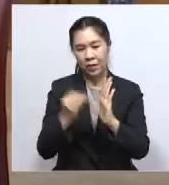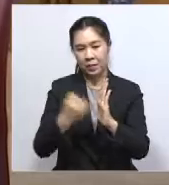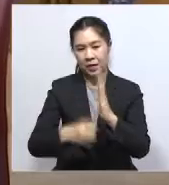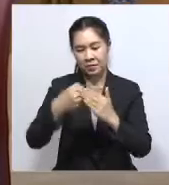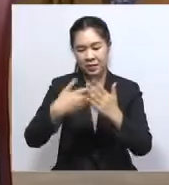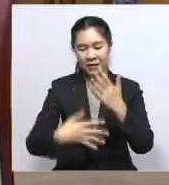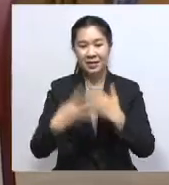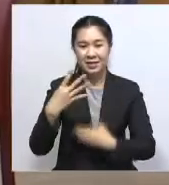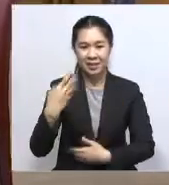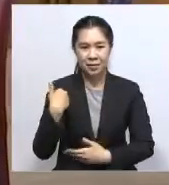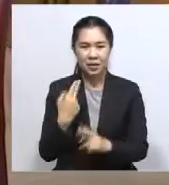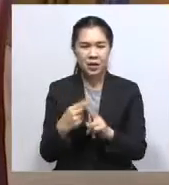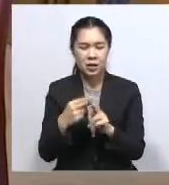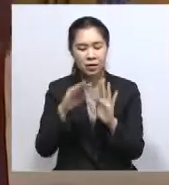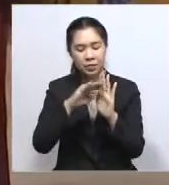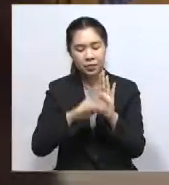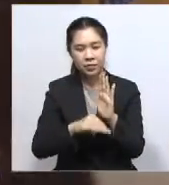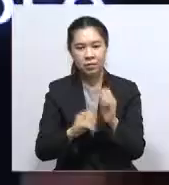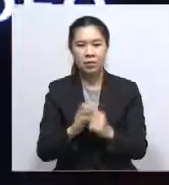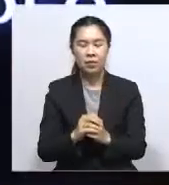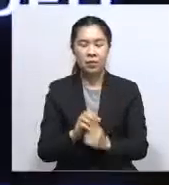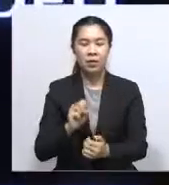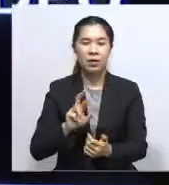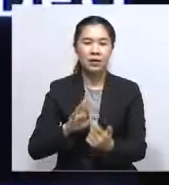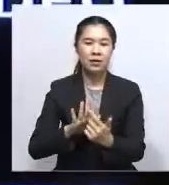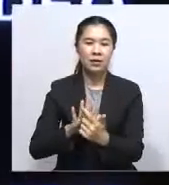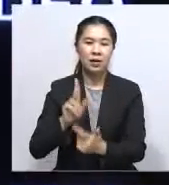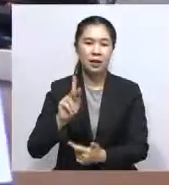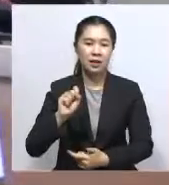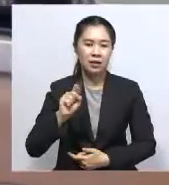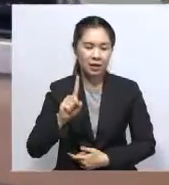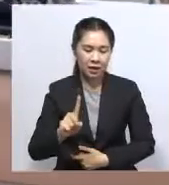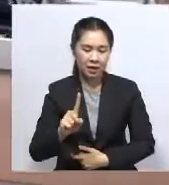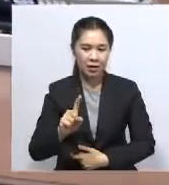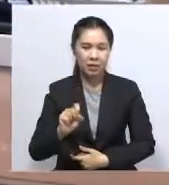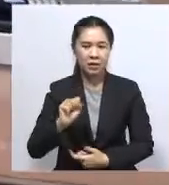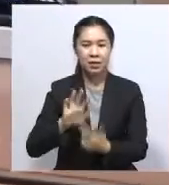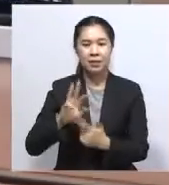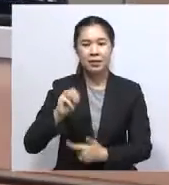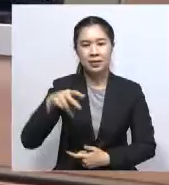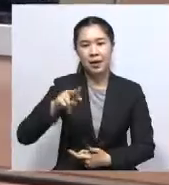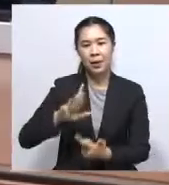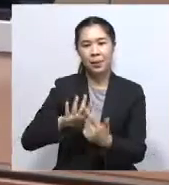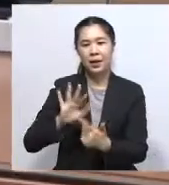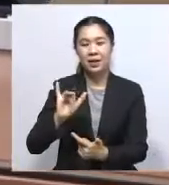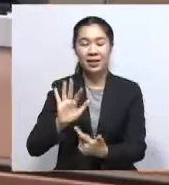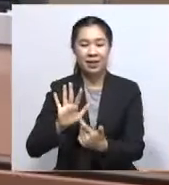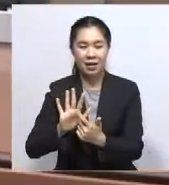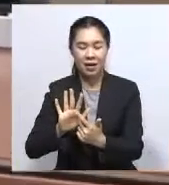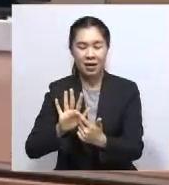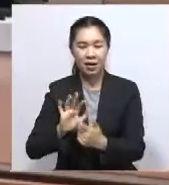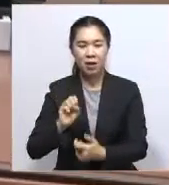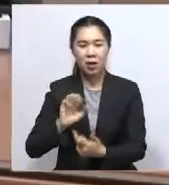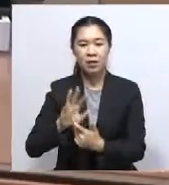อไปก่อนหน้านี้แล้วซึ่ง3วัดก็คือวัดสะเกดวัดสามพยาและวัดสัมพันธวงศ์นั้นถือว่าเป็น3วัดที่ดำเนินการ